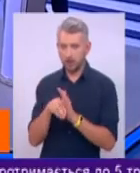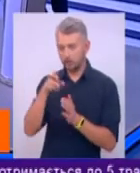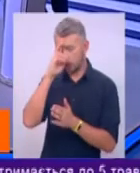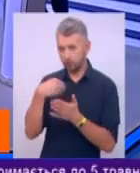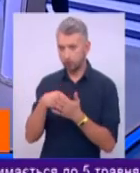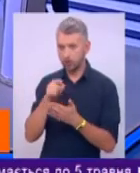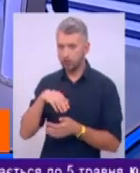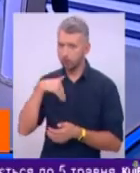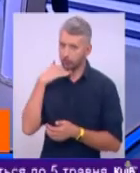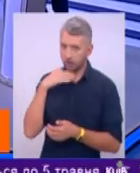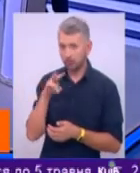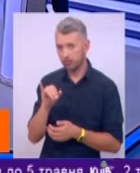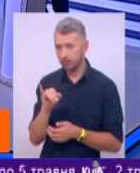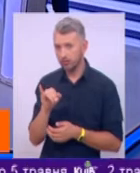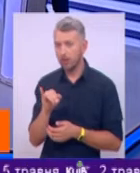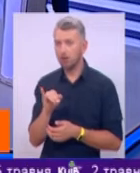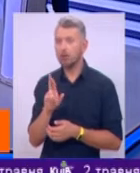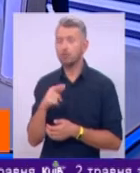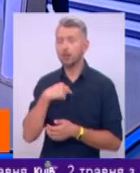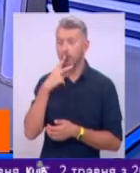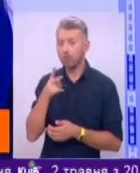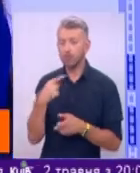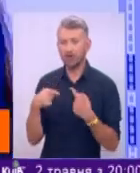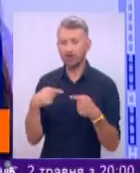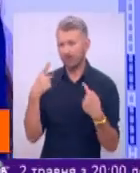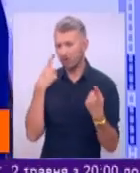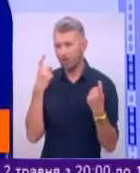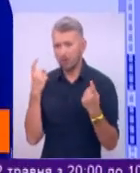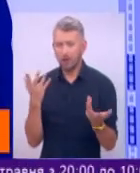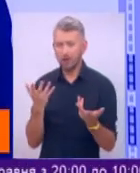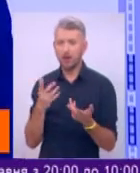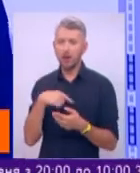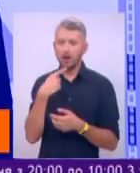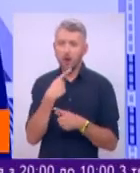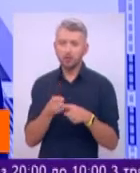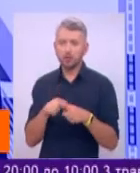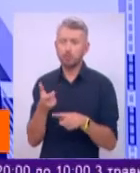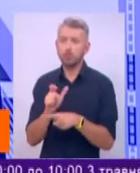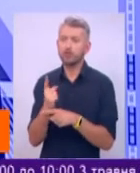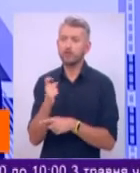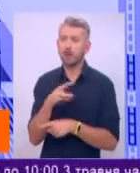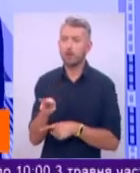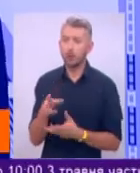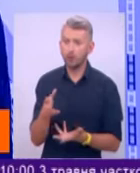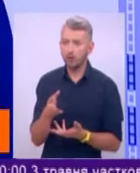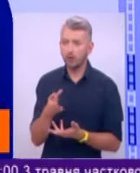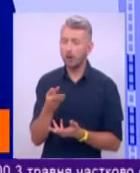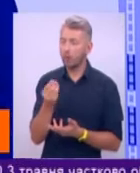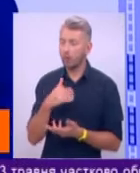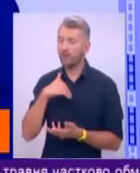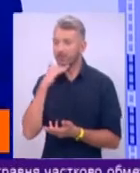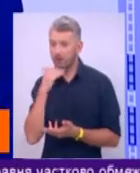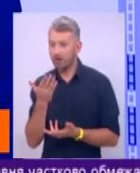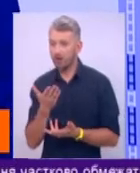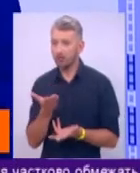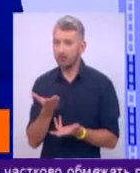їх достатньо? Наскільки я бачила різна інформація, знову ж таки, кажуть, що це більше 100 мільйонів. Їх вистачає, це